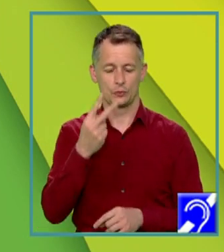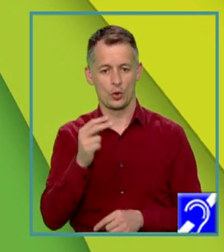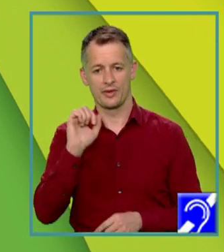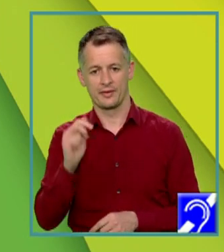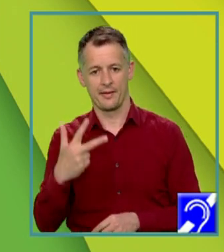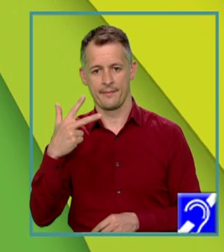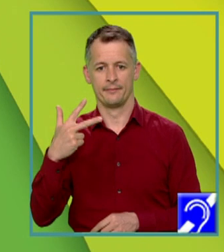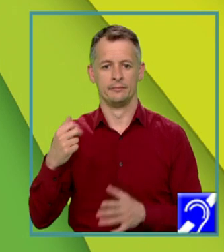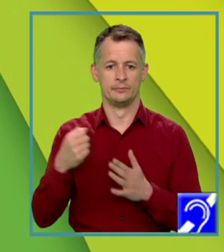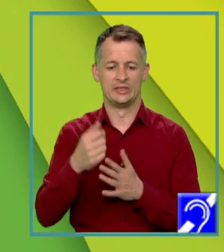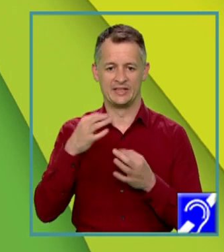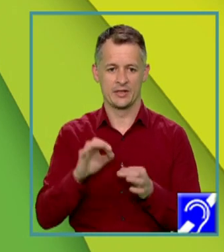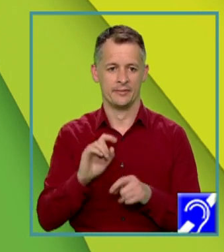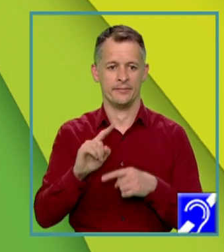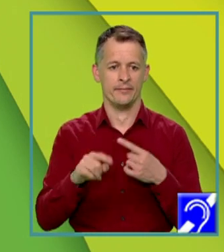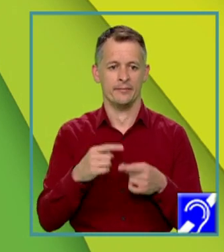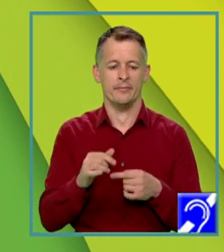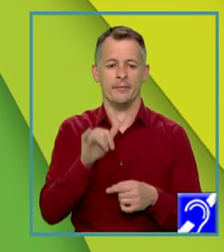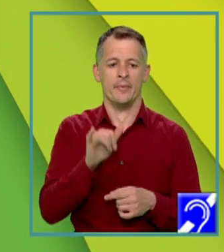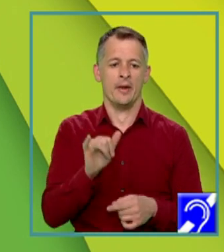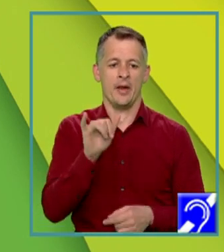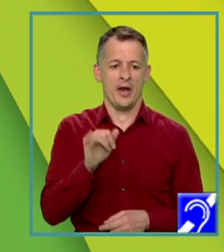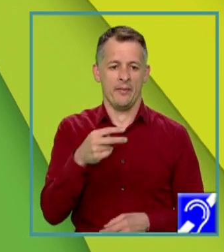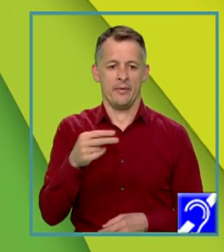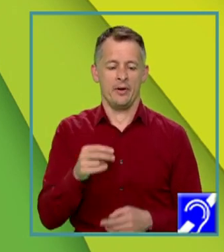3 până la 10 și y